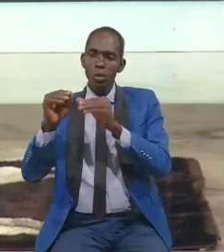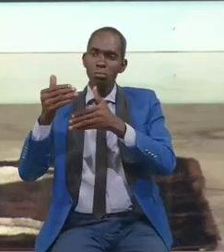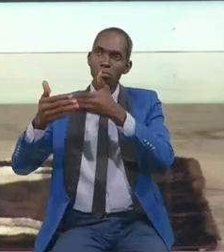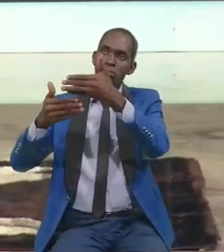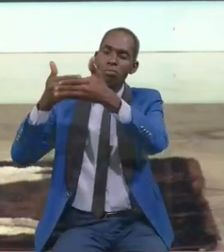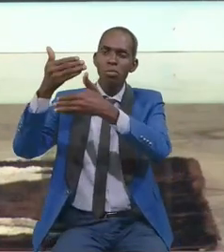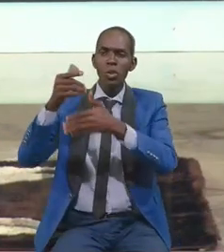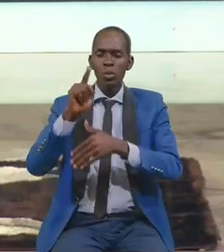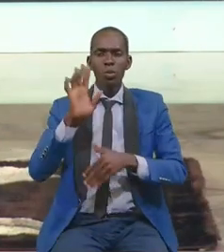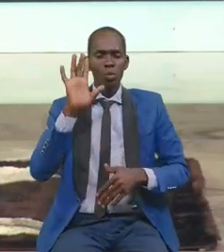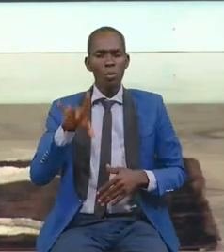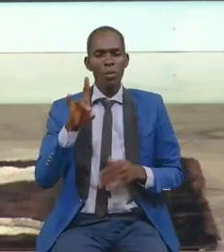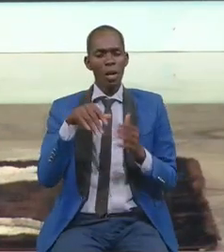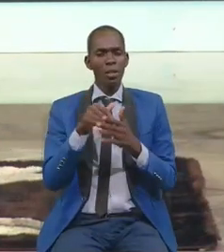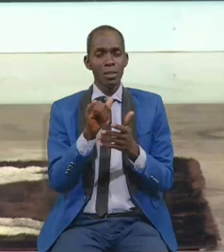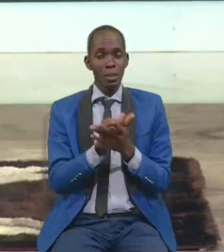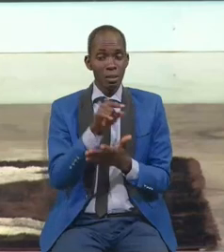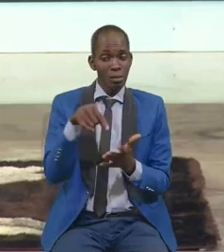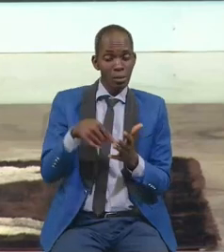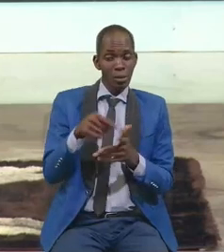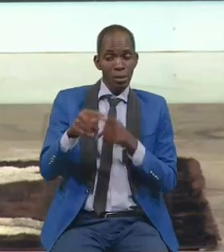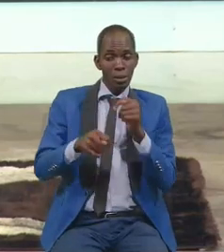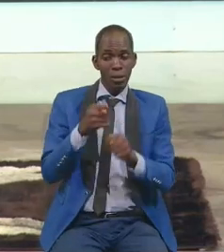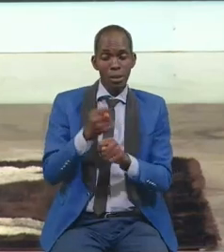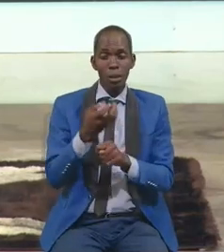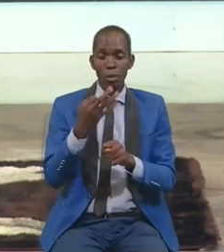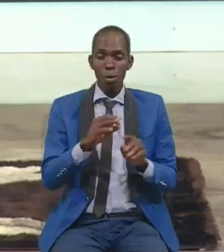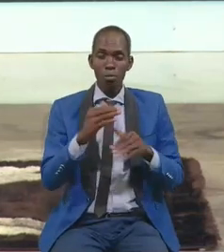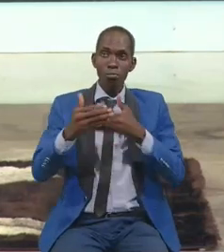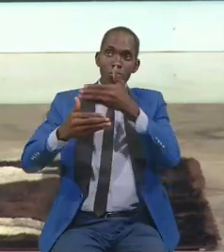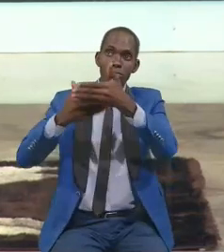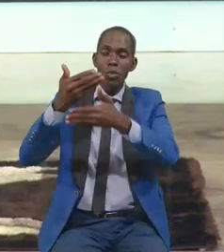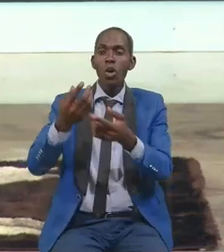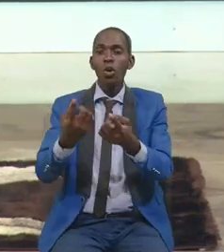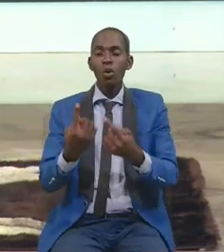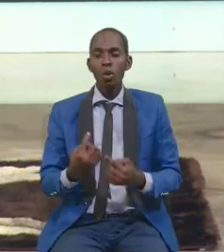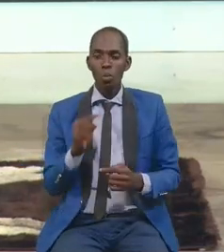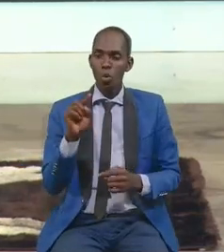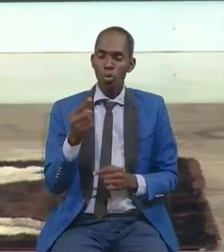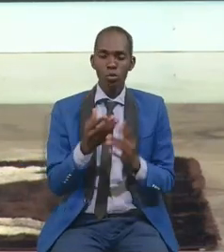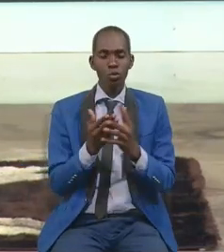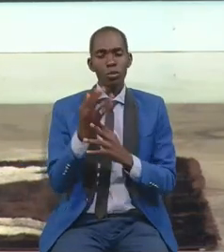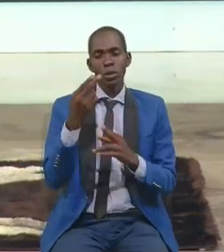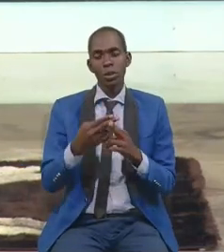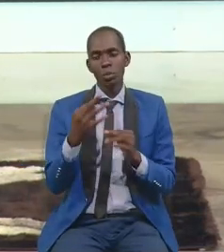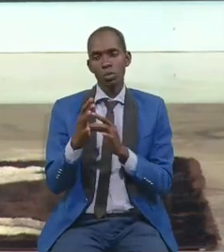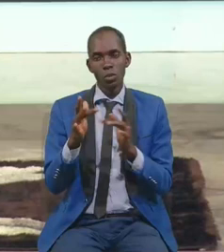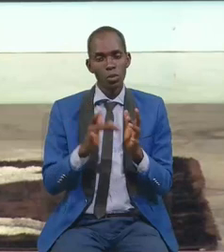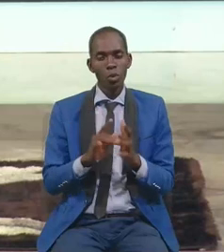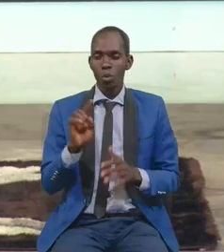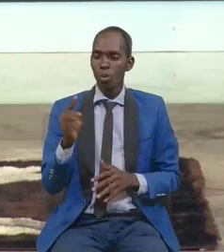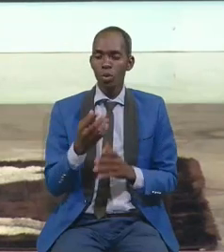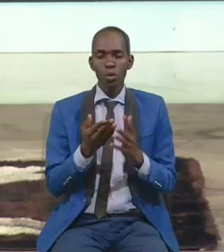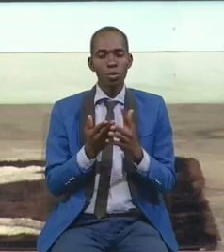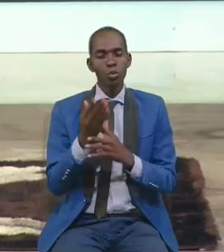voir que ce progrès provient du nom de Jésus. Au travers de la puissance de Jésus, cela